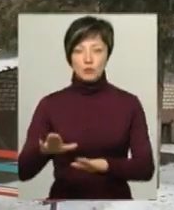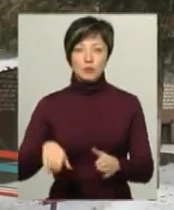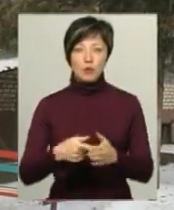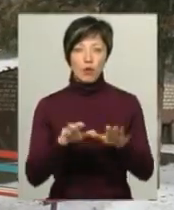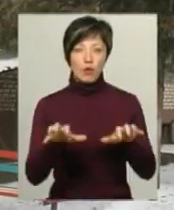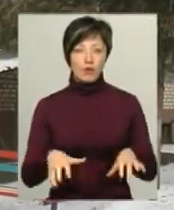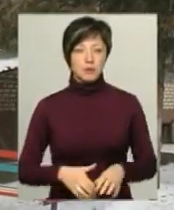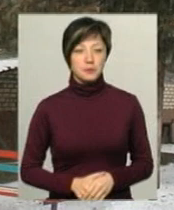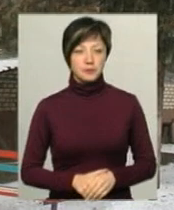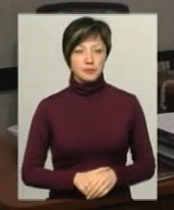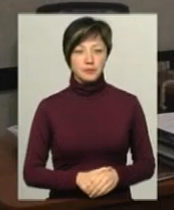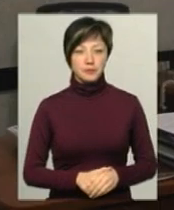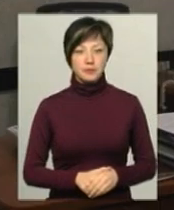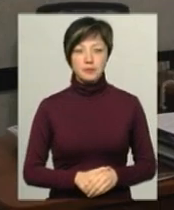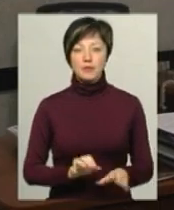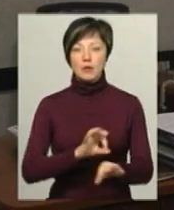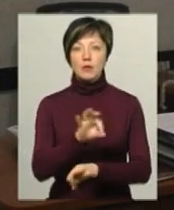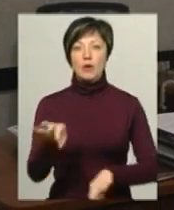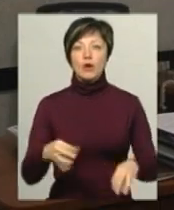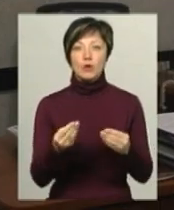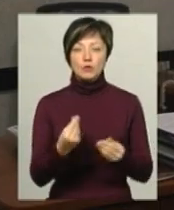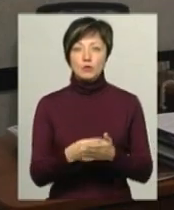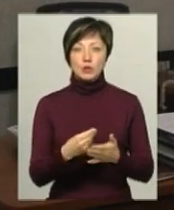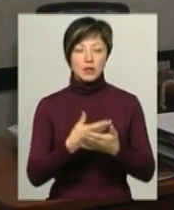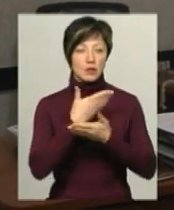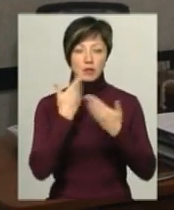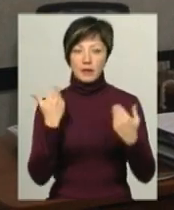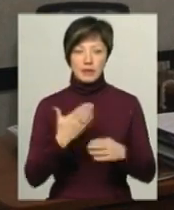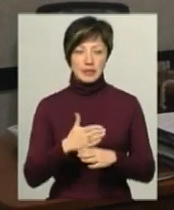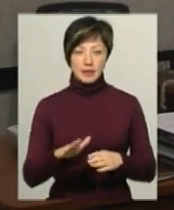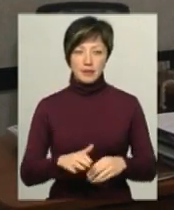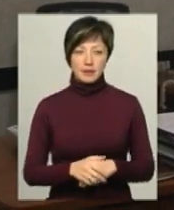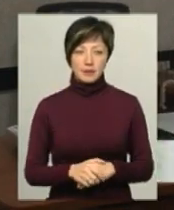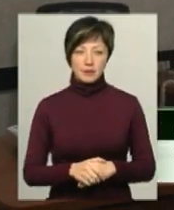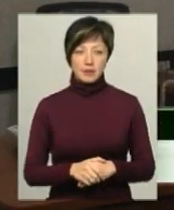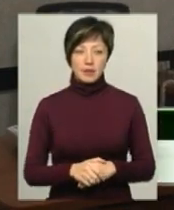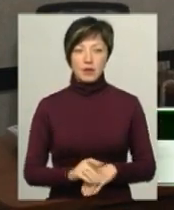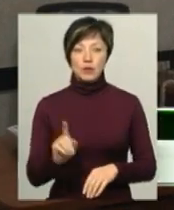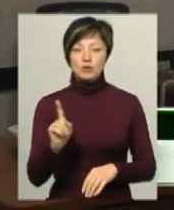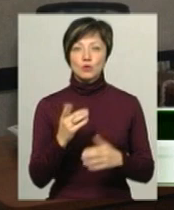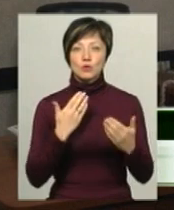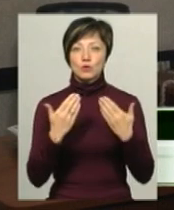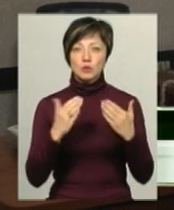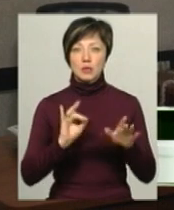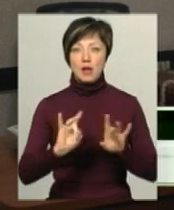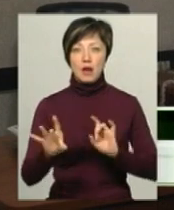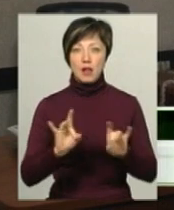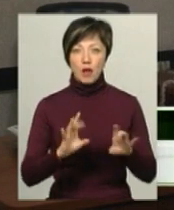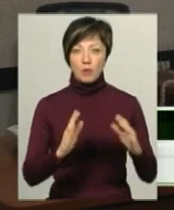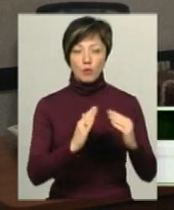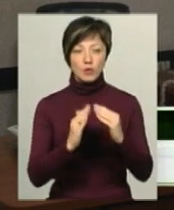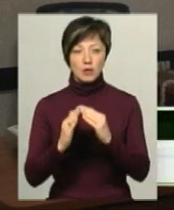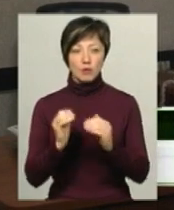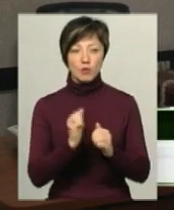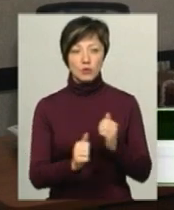Хмельницького міського голови Андрій Бондаренко. На проект грошей з бюджету не виділяли. Що стосується якби реклами в будинках, то